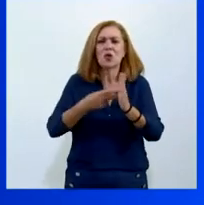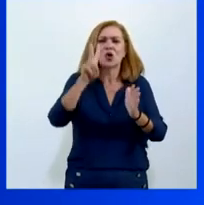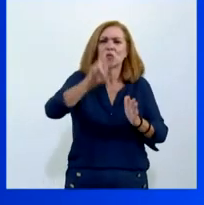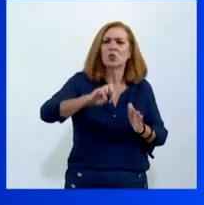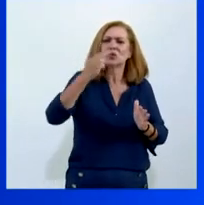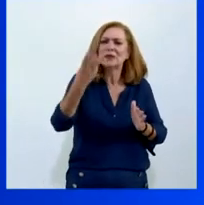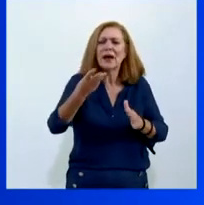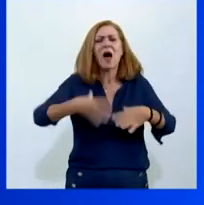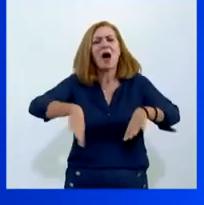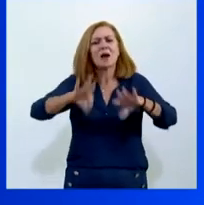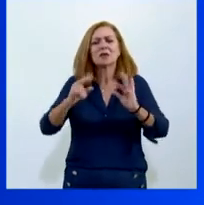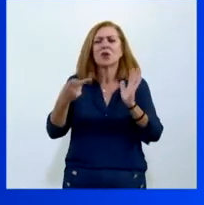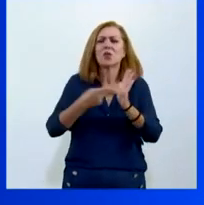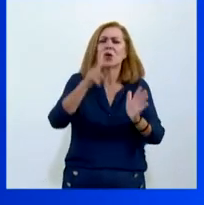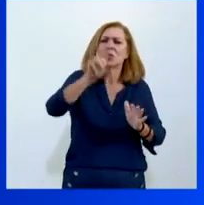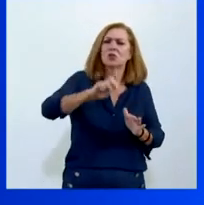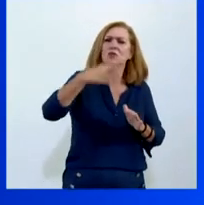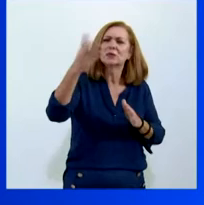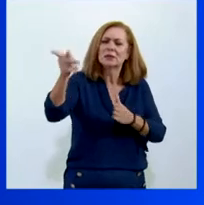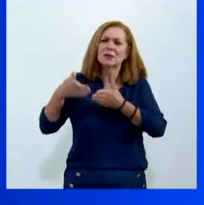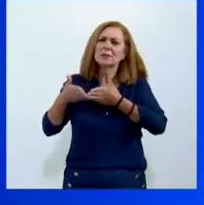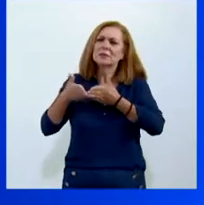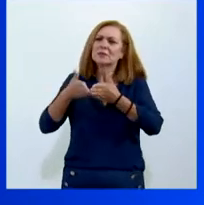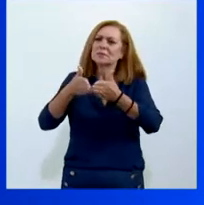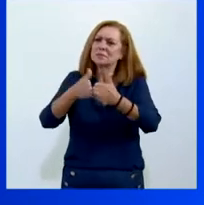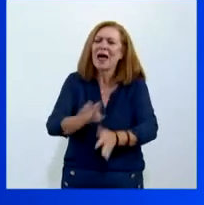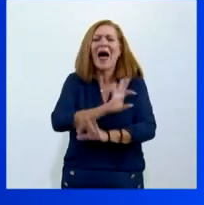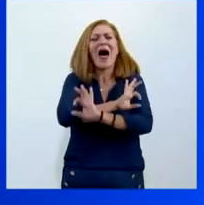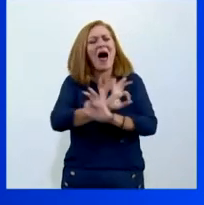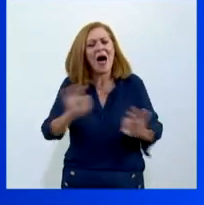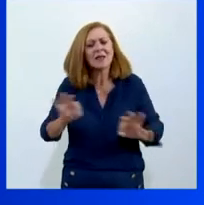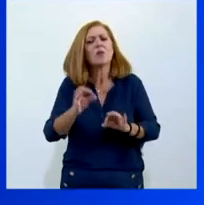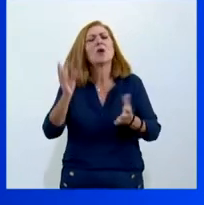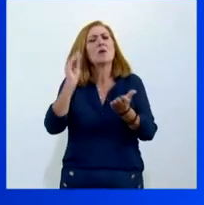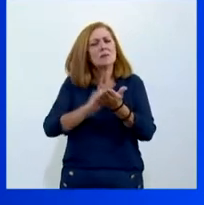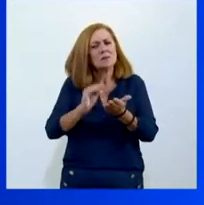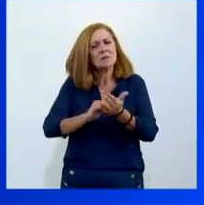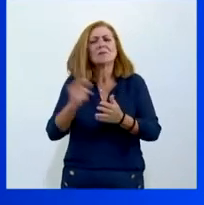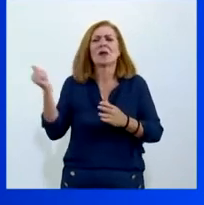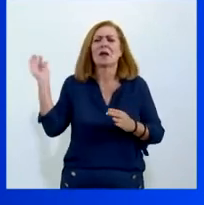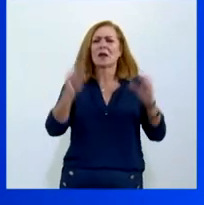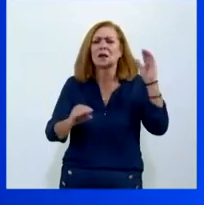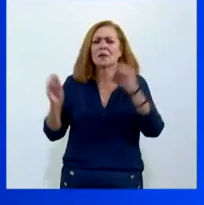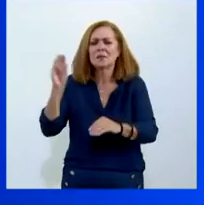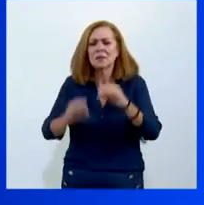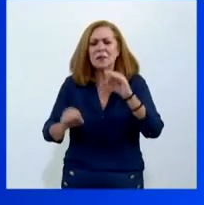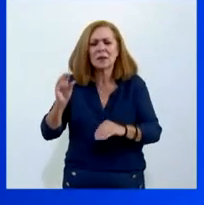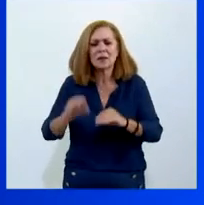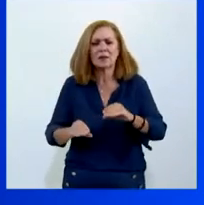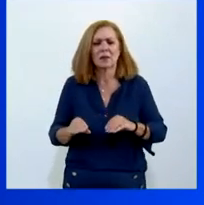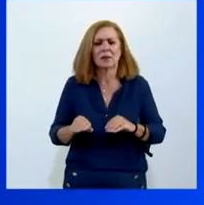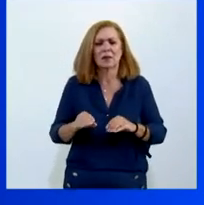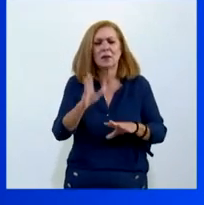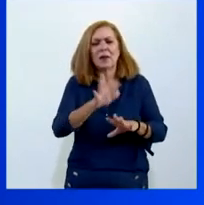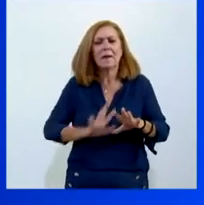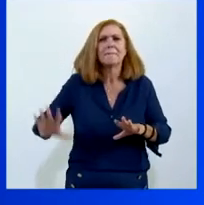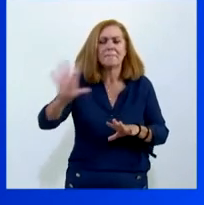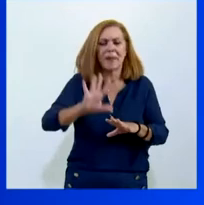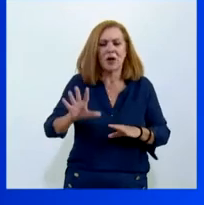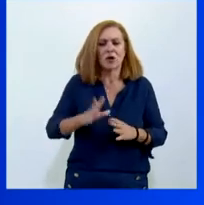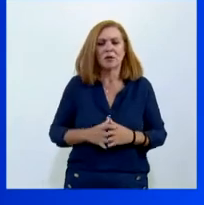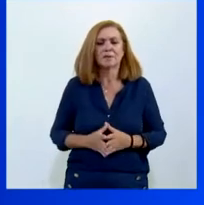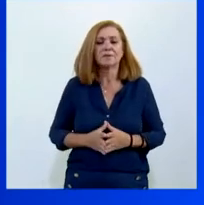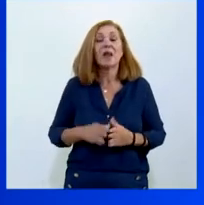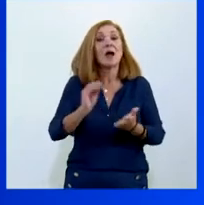αρχές του 24. Και πολλές άλλες σημαντικές επενδύσεις δρομολογούνται στην περιοχή.